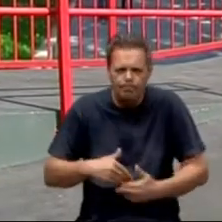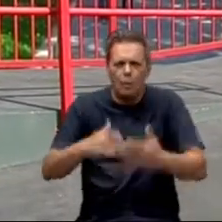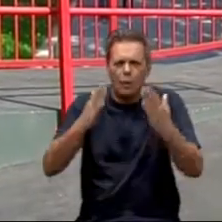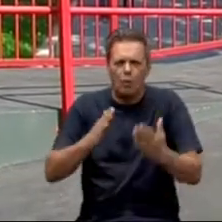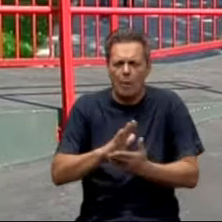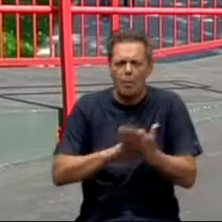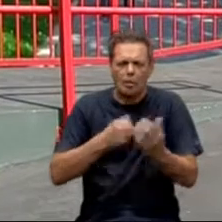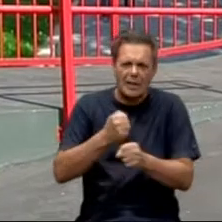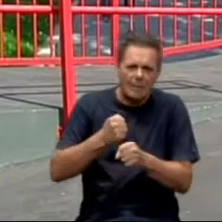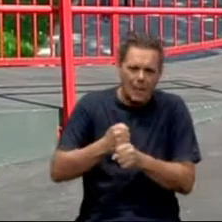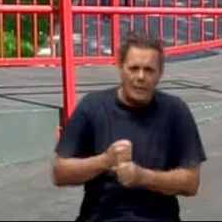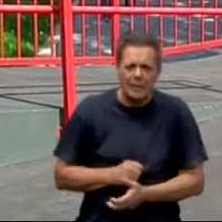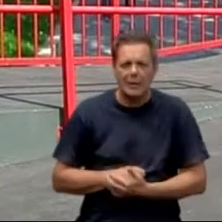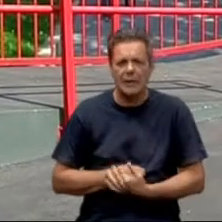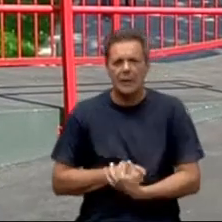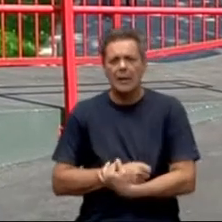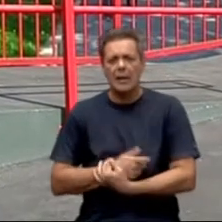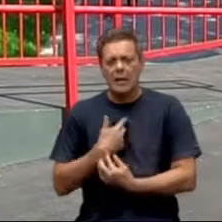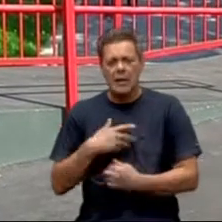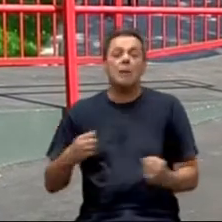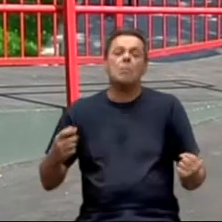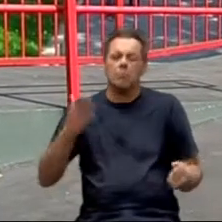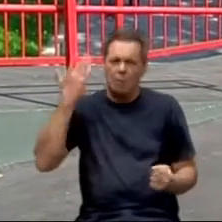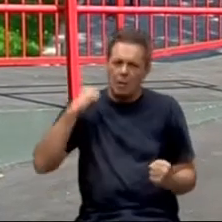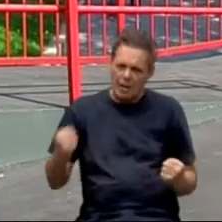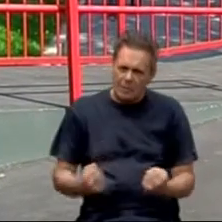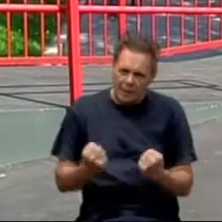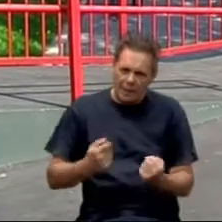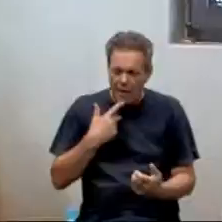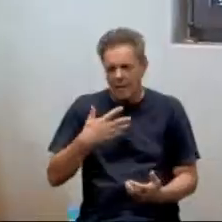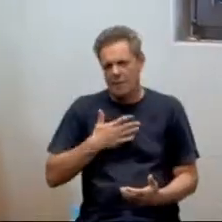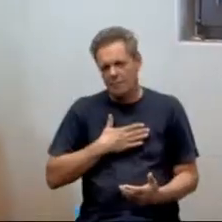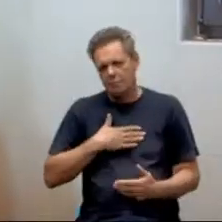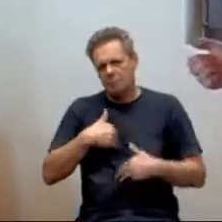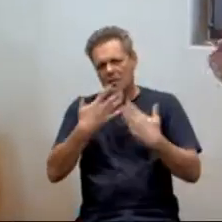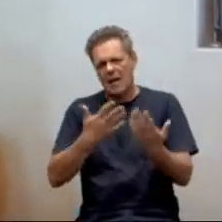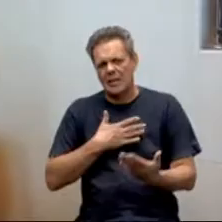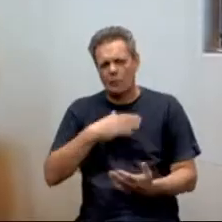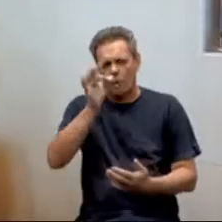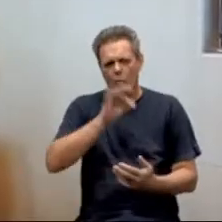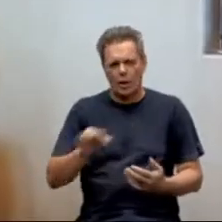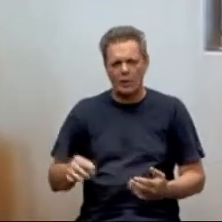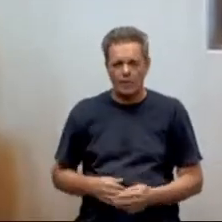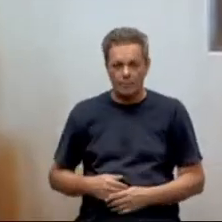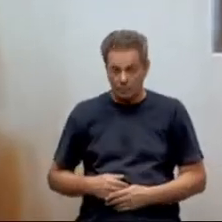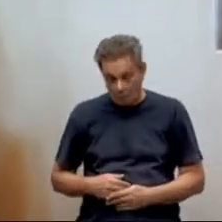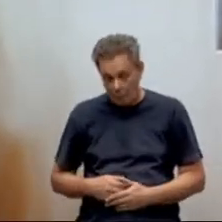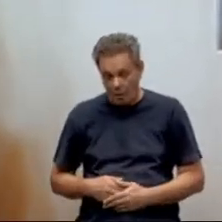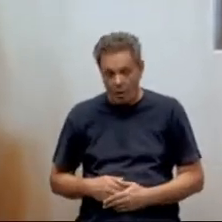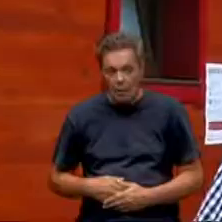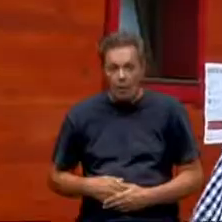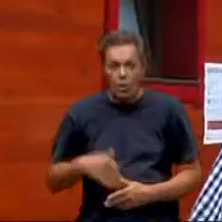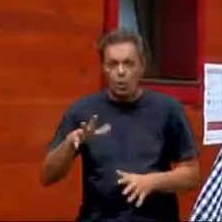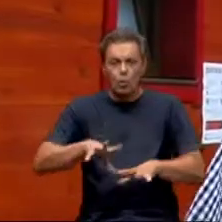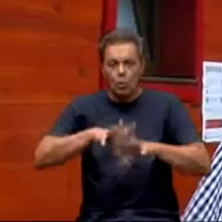2 godine, krenula sa svojim aktivnostima i projektima. Konvenciju je posjetio i ministar zdravlja.